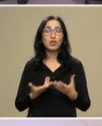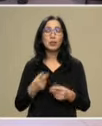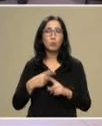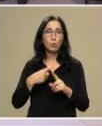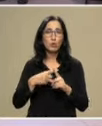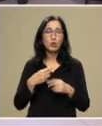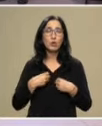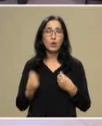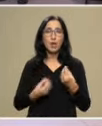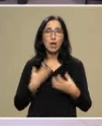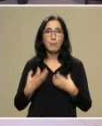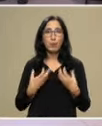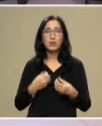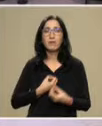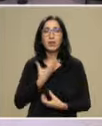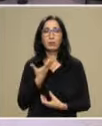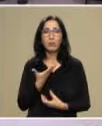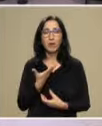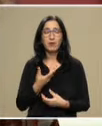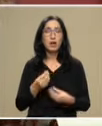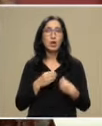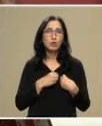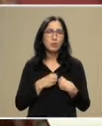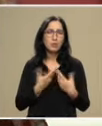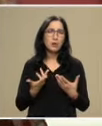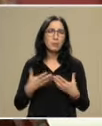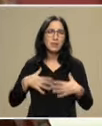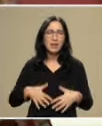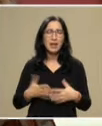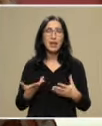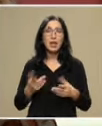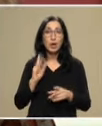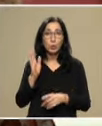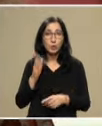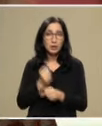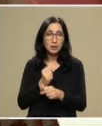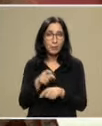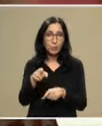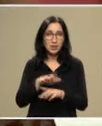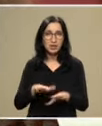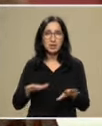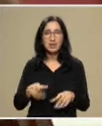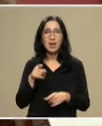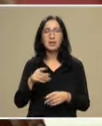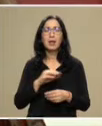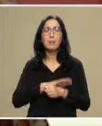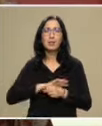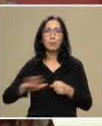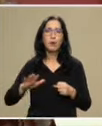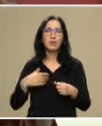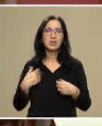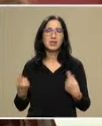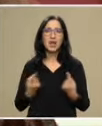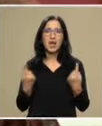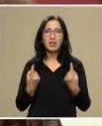положителни емоции и я вдъхновява. Дори да се чувствам зле, да съм уморена от работа, като отида да работя с тия деца, те ме изпълват с